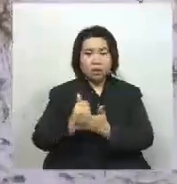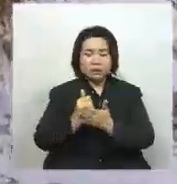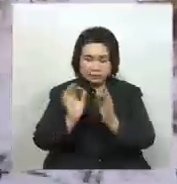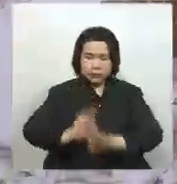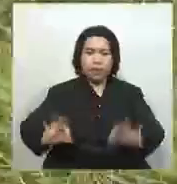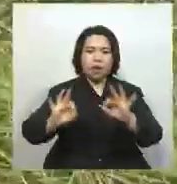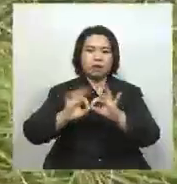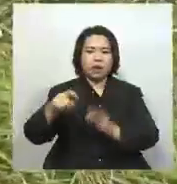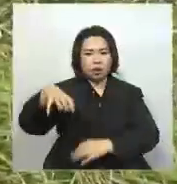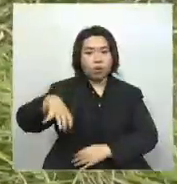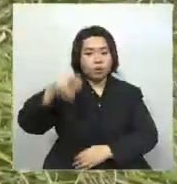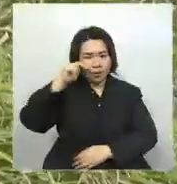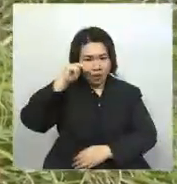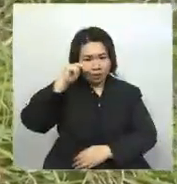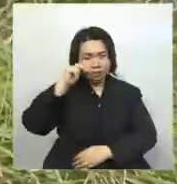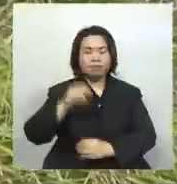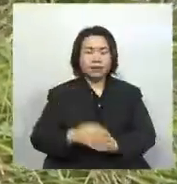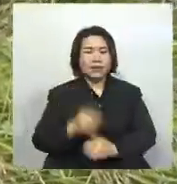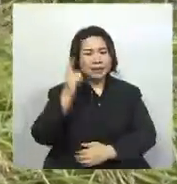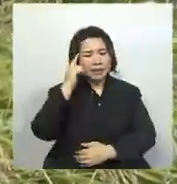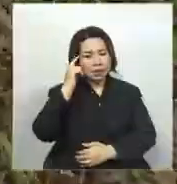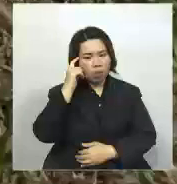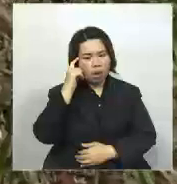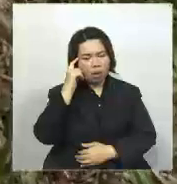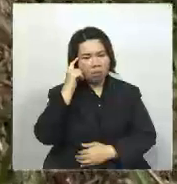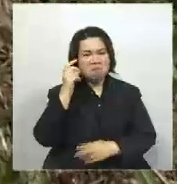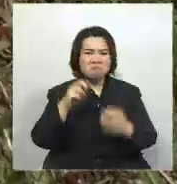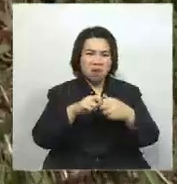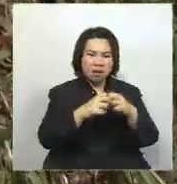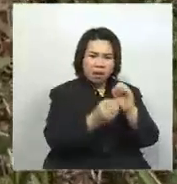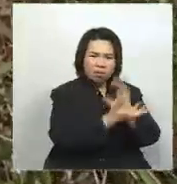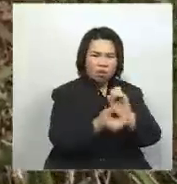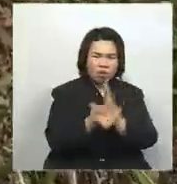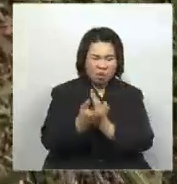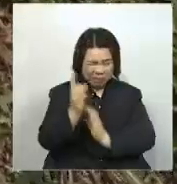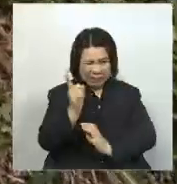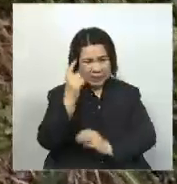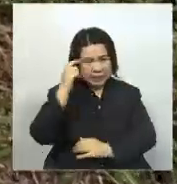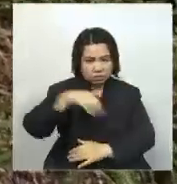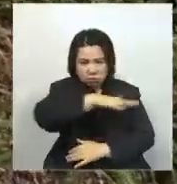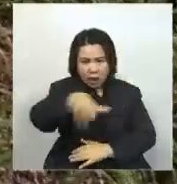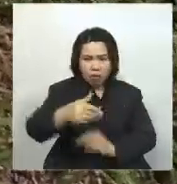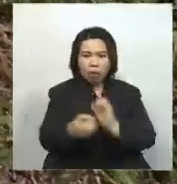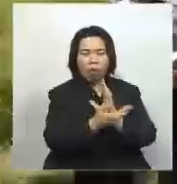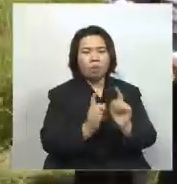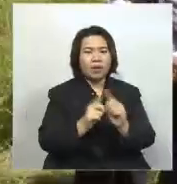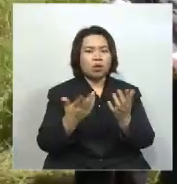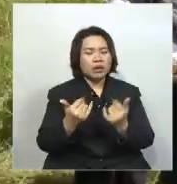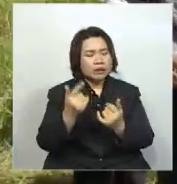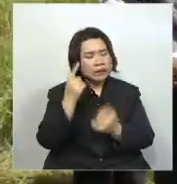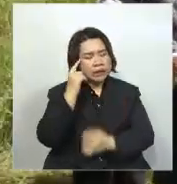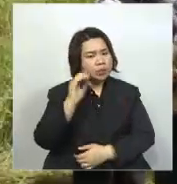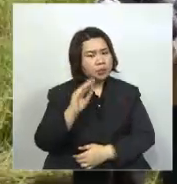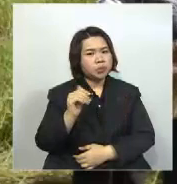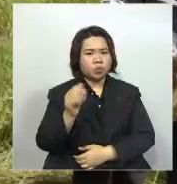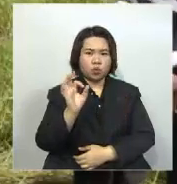นประทานแล้วก็คาดว่าผลผลิตที่คาดว่าจะเสียหายเกือบทั้งหมดนะครับตอนแรกแต่ตอนนี้ก็เริ่มสว่างขึ้นนะครับ